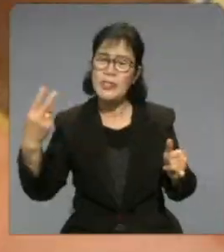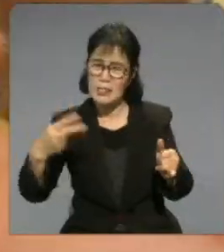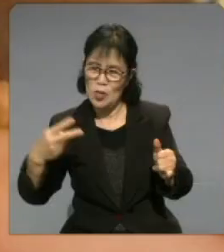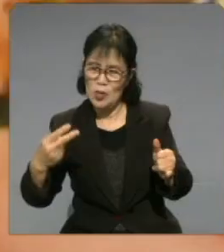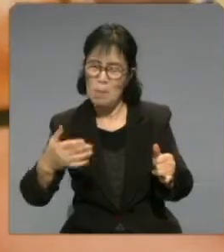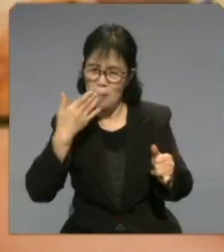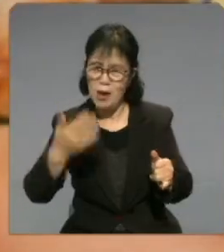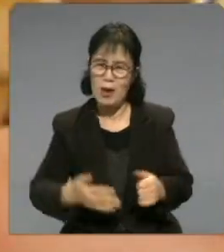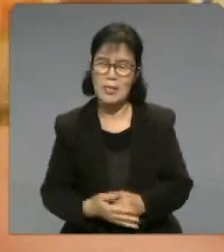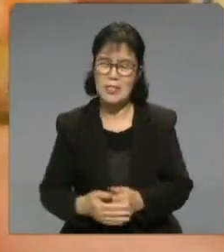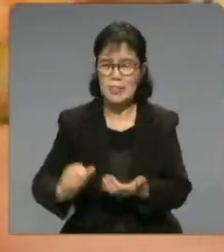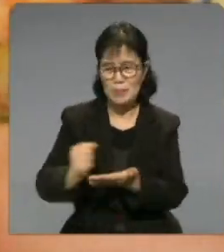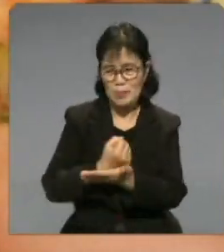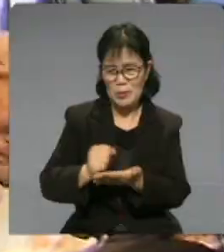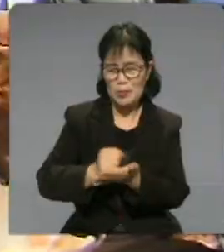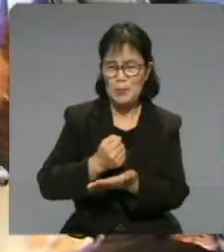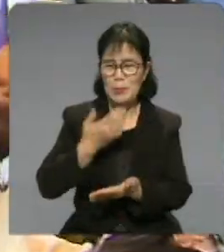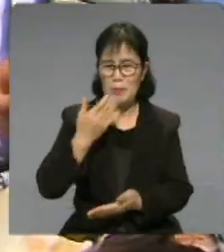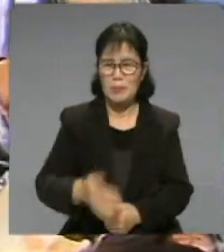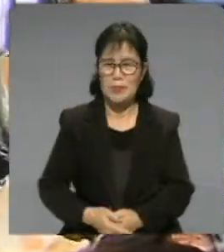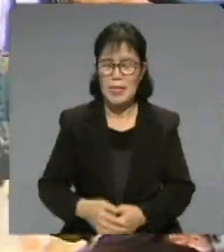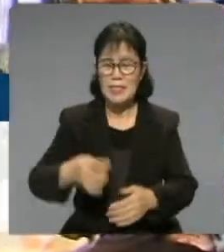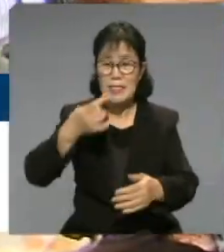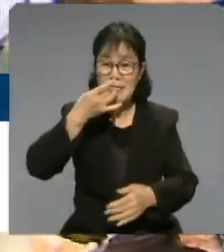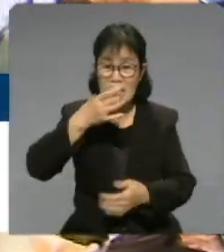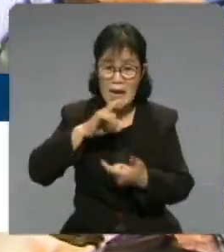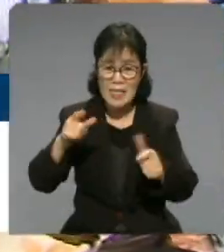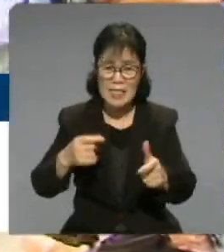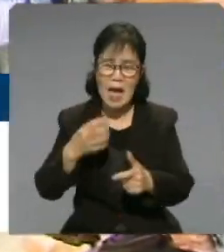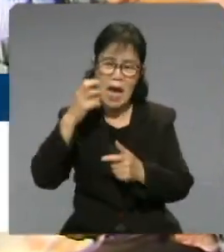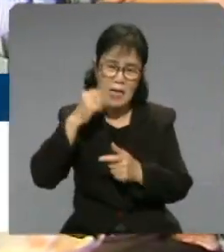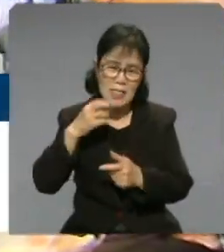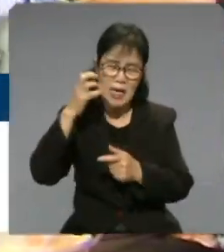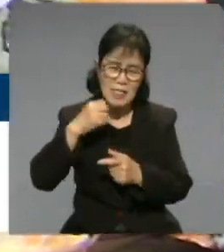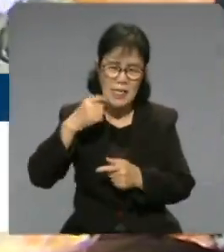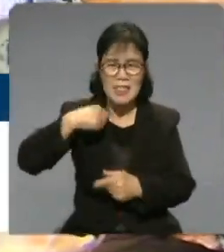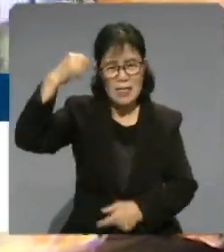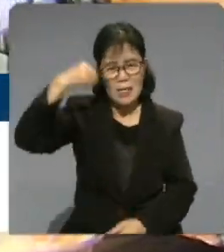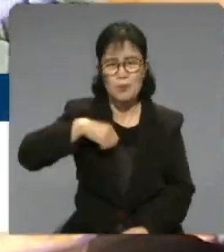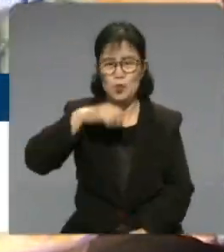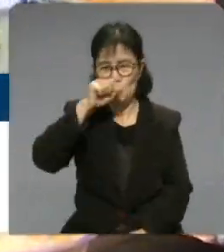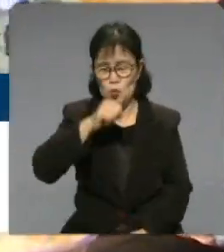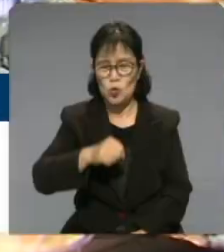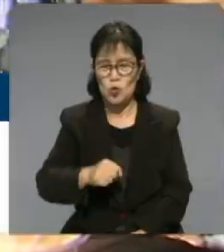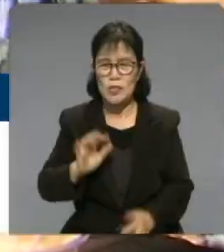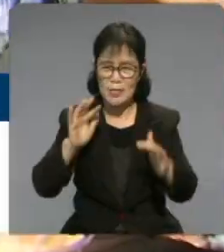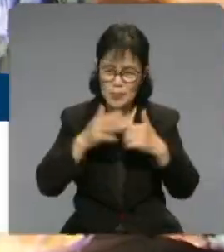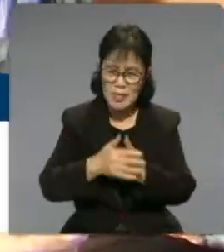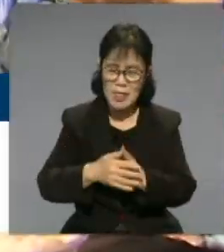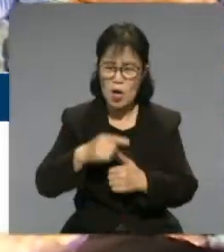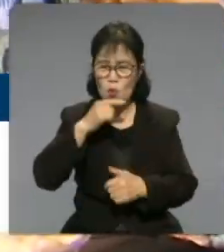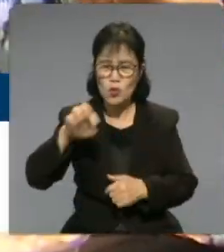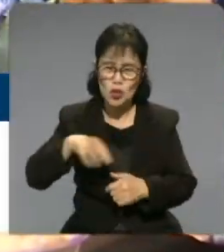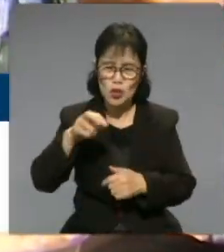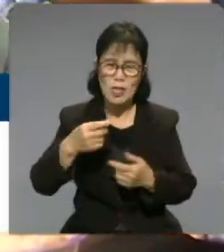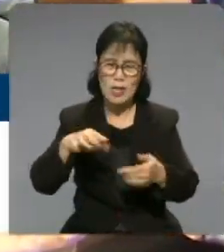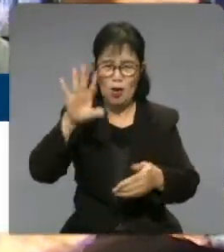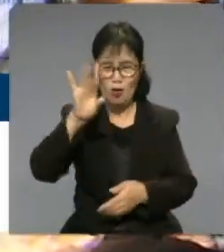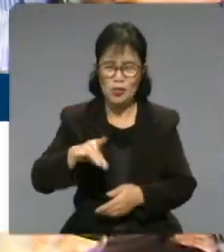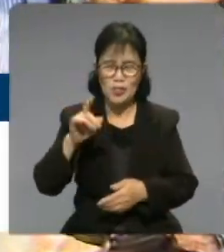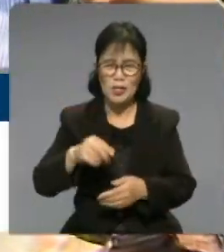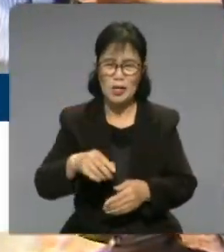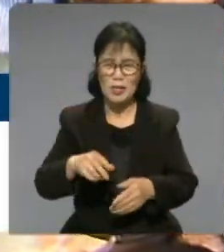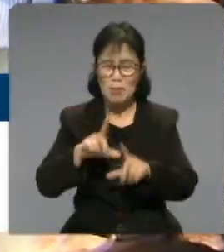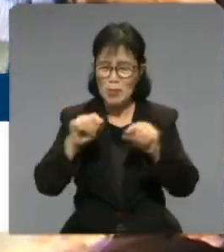있는 이천 쌀 비빔밥. 쌀이 아주 씹히는 맛이 식감이 너무 좋고요. 김치랑 고추장이랑 너무 어우러져서